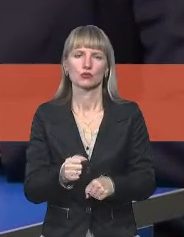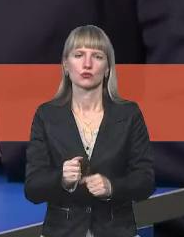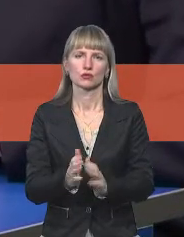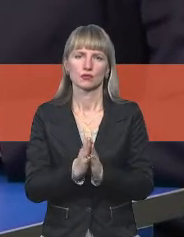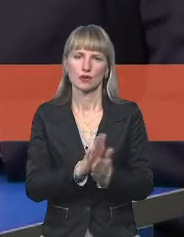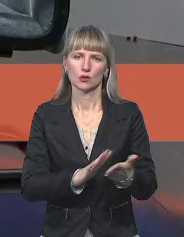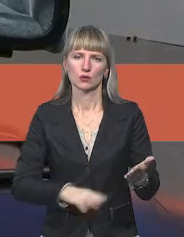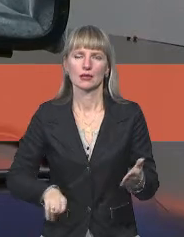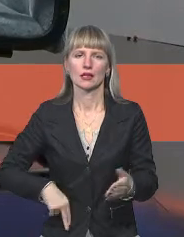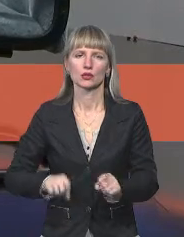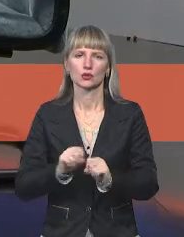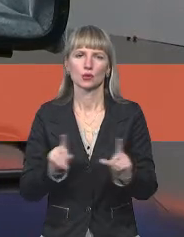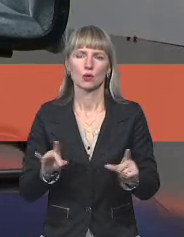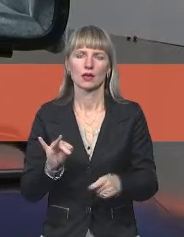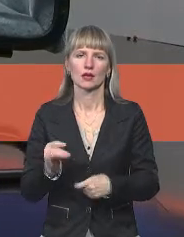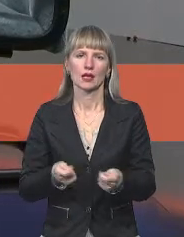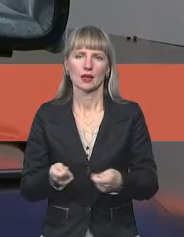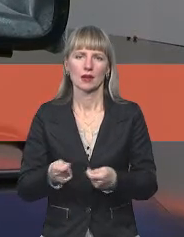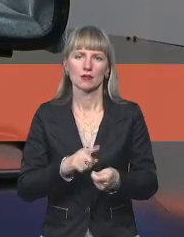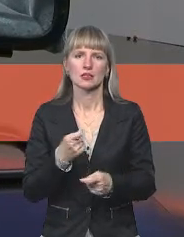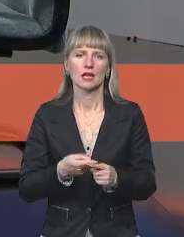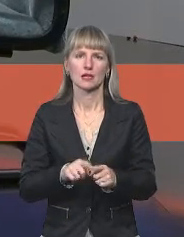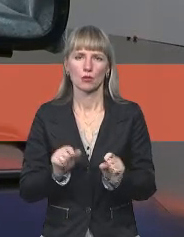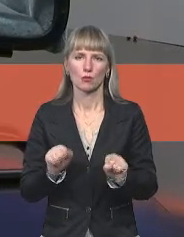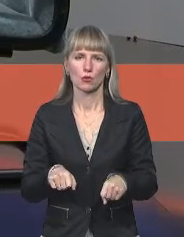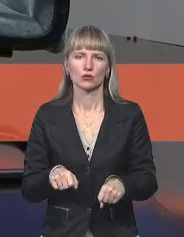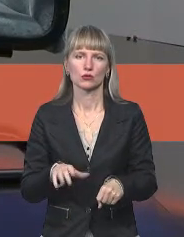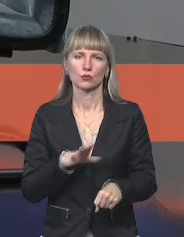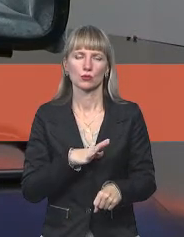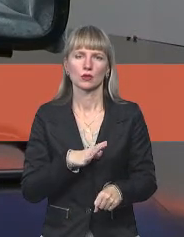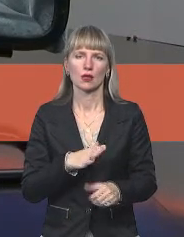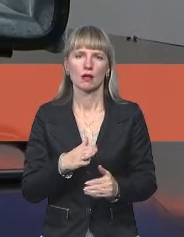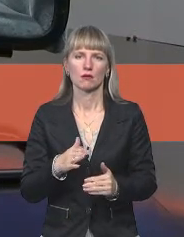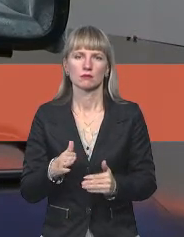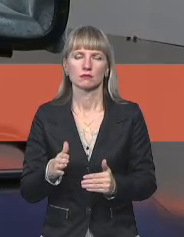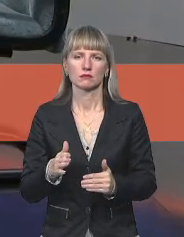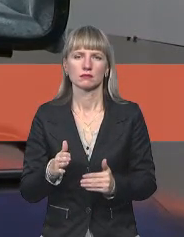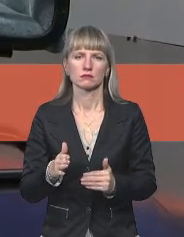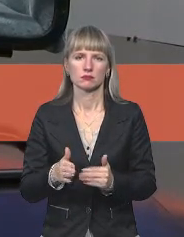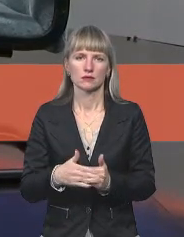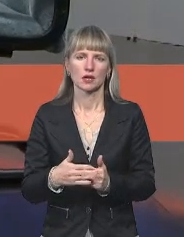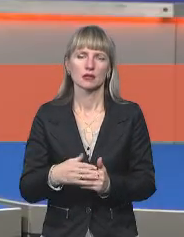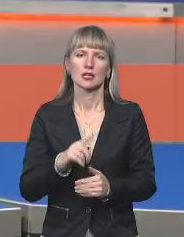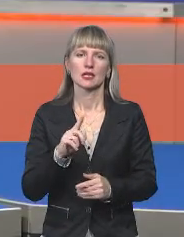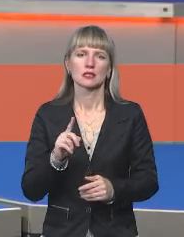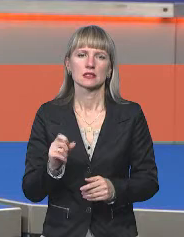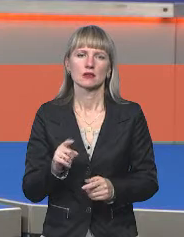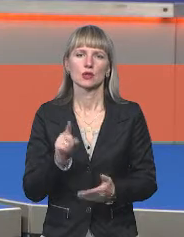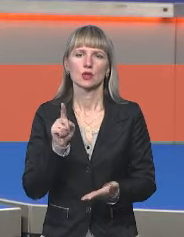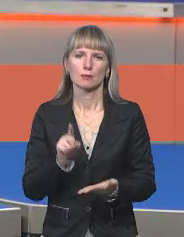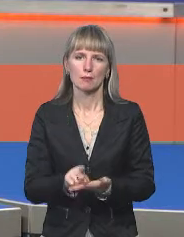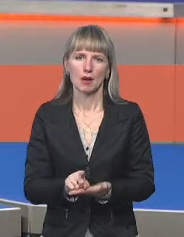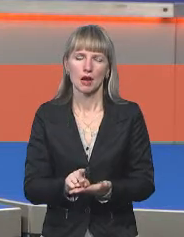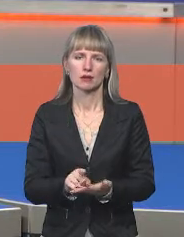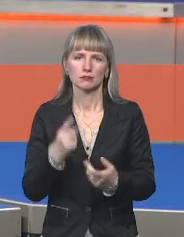і директору школи, керівнику за це може бути дисциплінарне стягнення, оскільки він має оприлюднити.